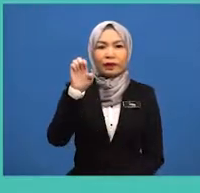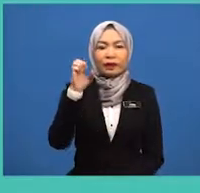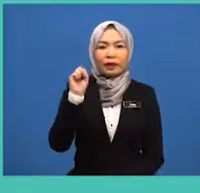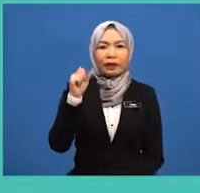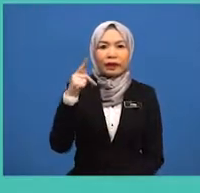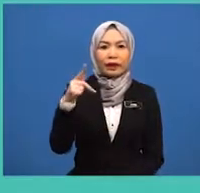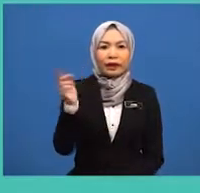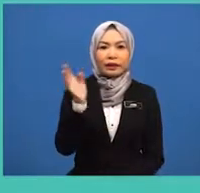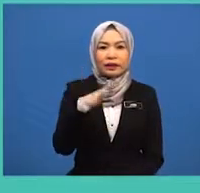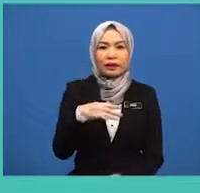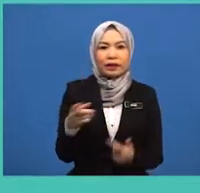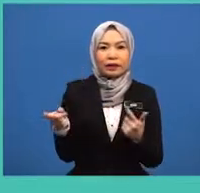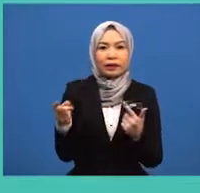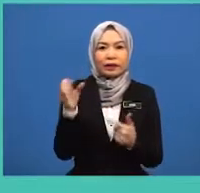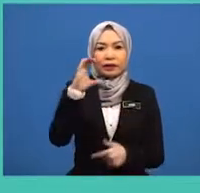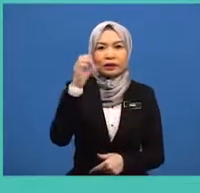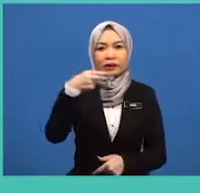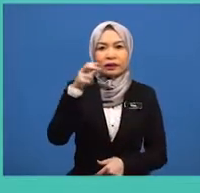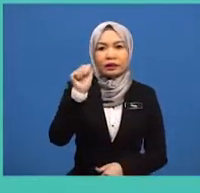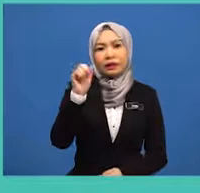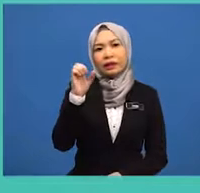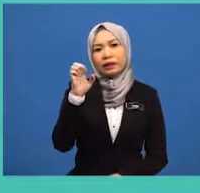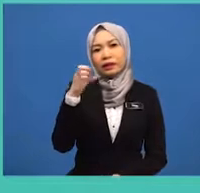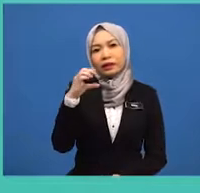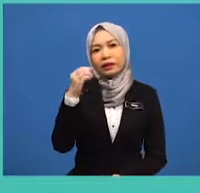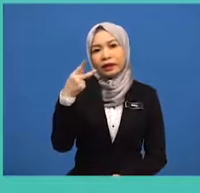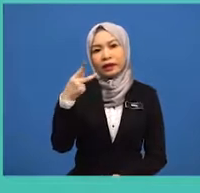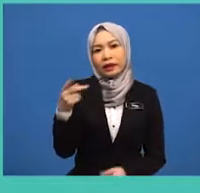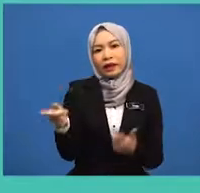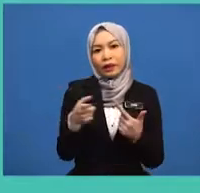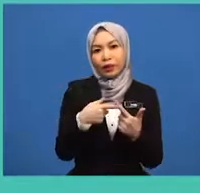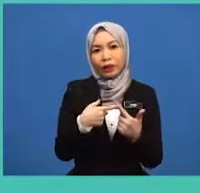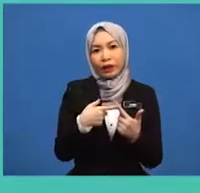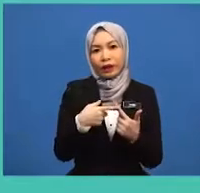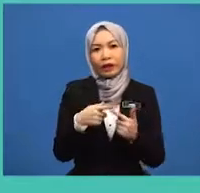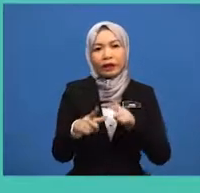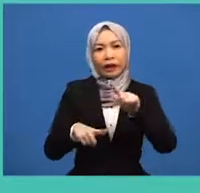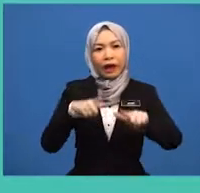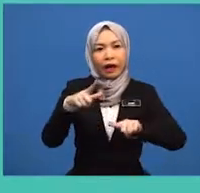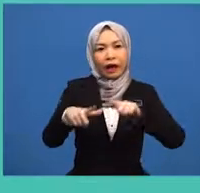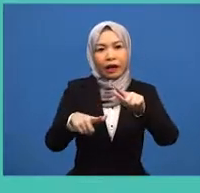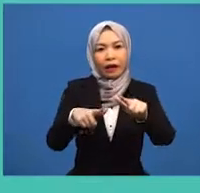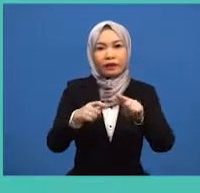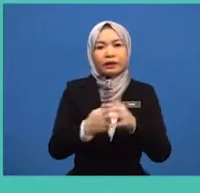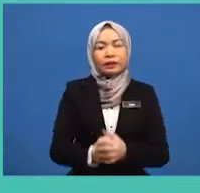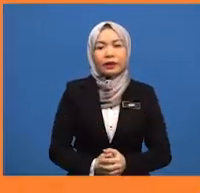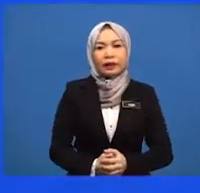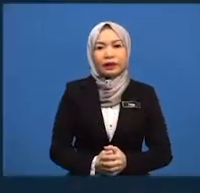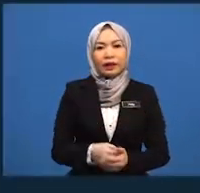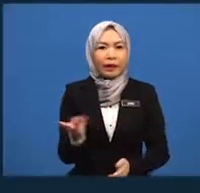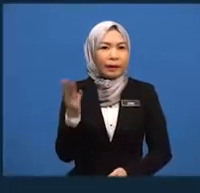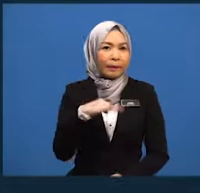step through. Mari kita lihat lebih lanjut tentang kedua-dua teknik ini.